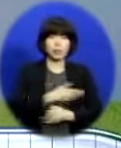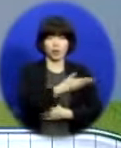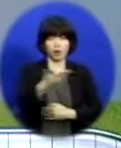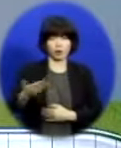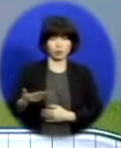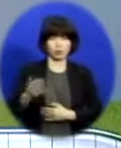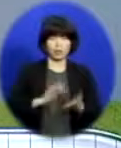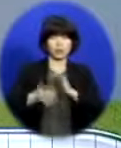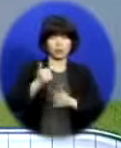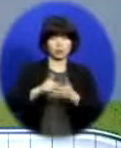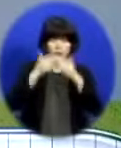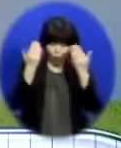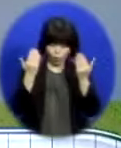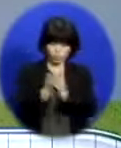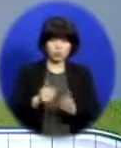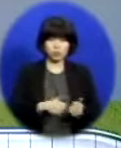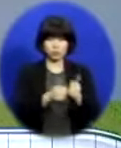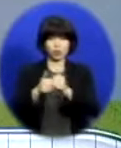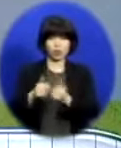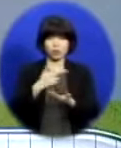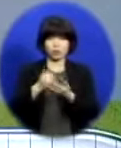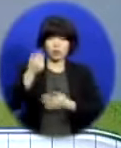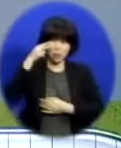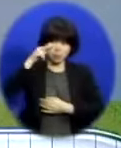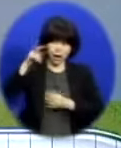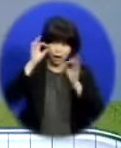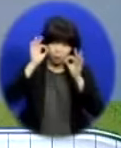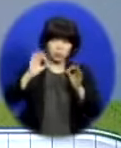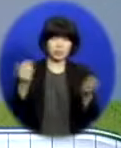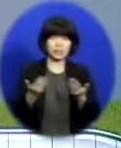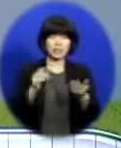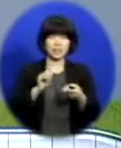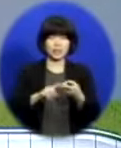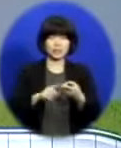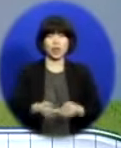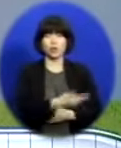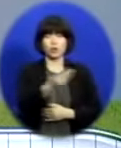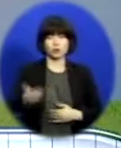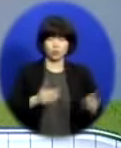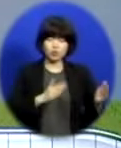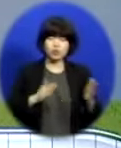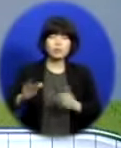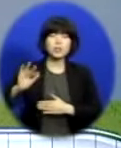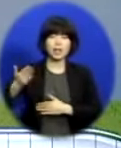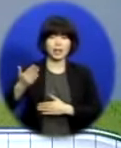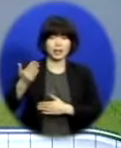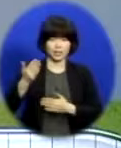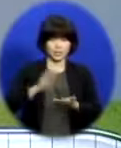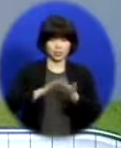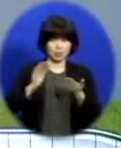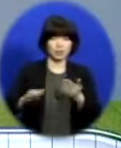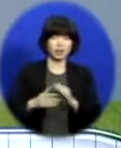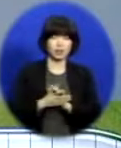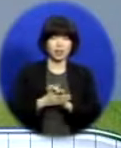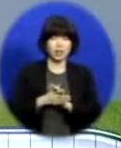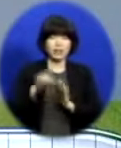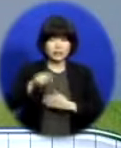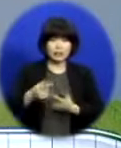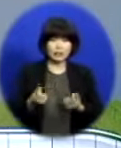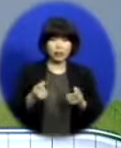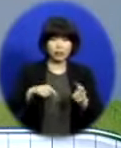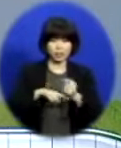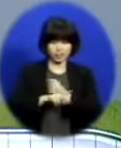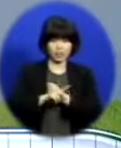예수님과 온전히 동행하고 주님을 바라보는 일에 대하여 여러분이 준비되어야 합니다 그런 뜻에서